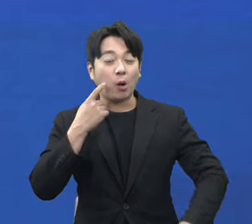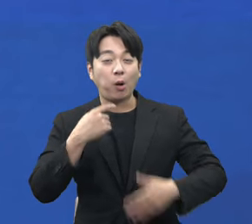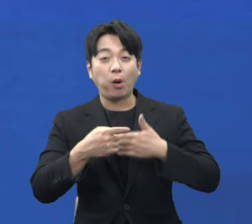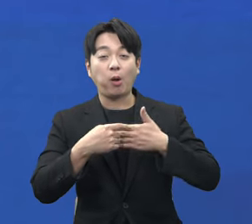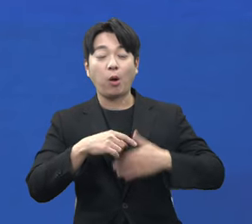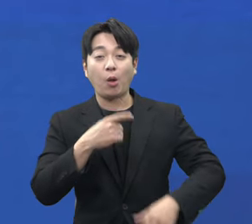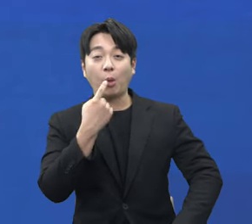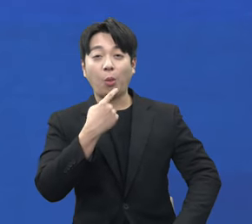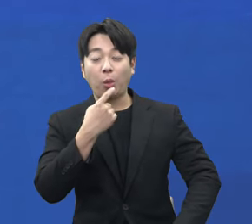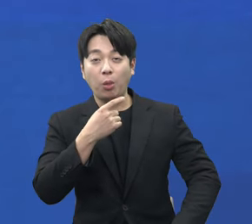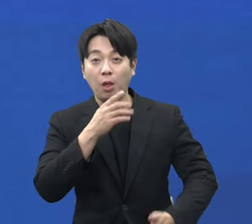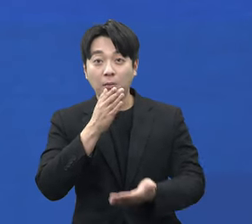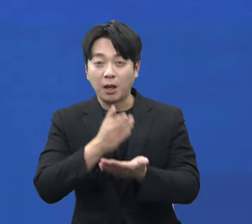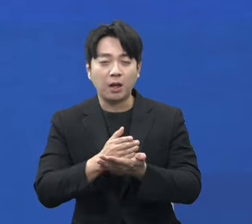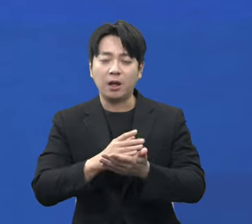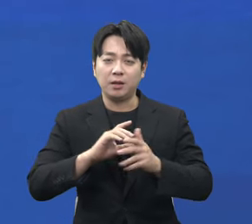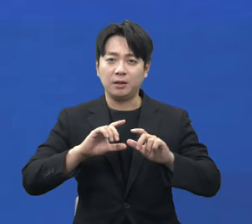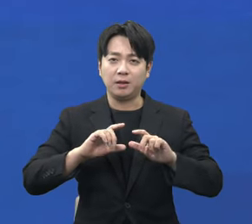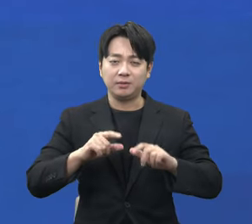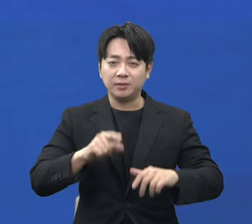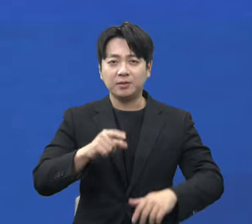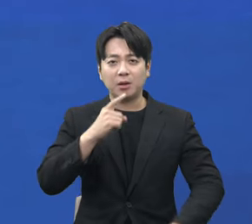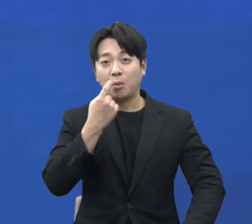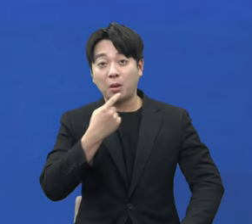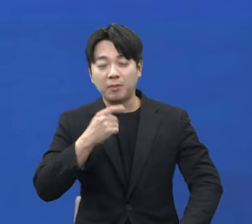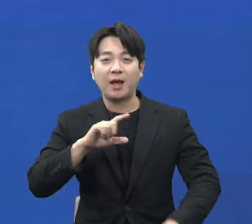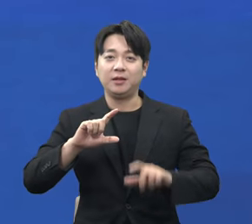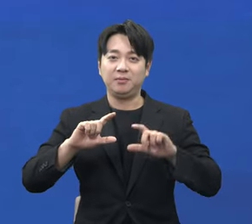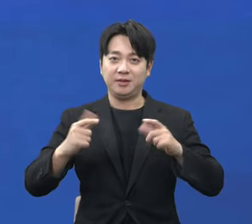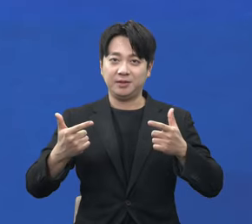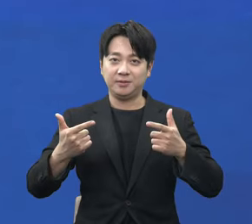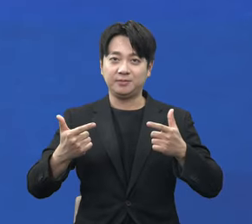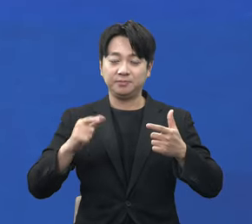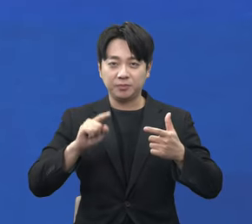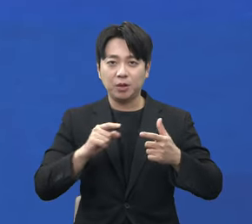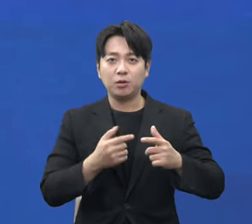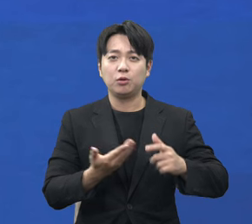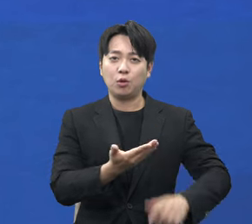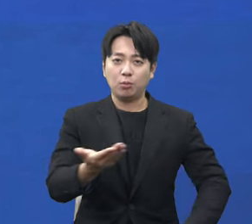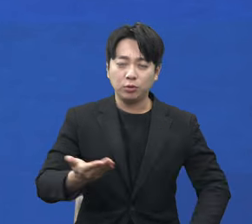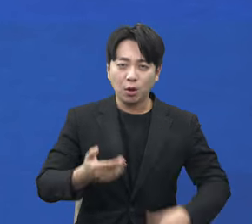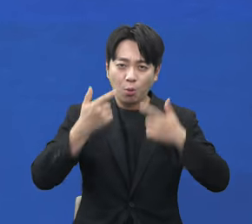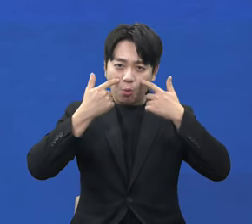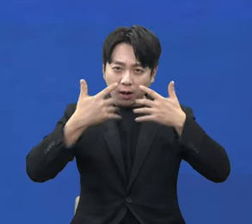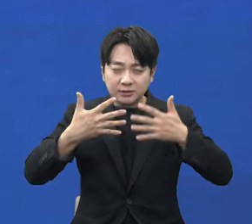함께 나아가겠다는 의지를 확실히 보여드리는 겁니다.